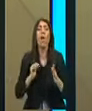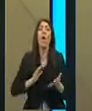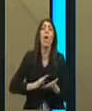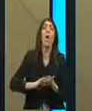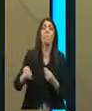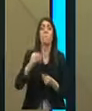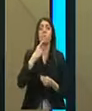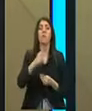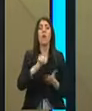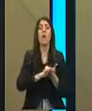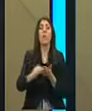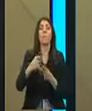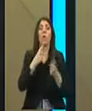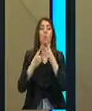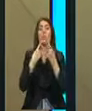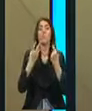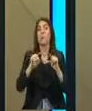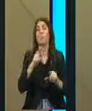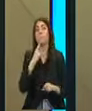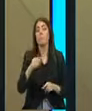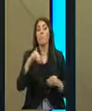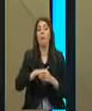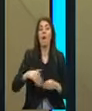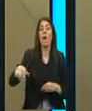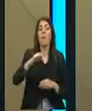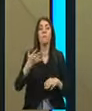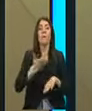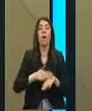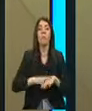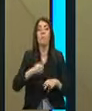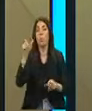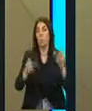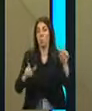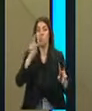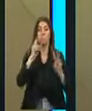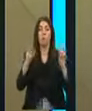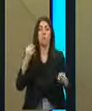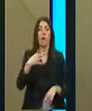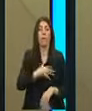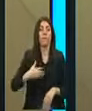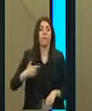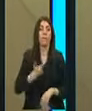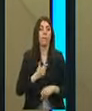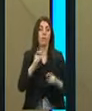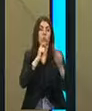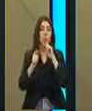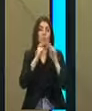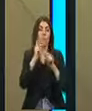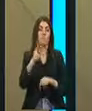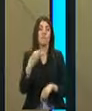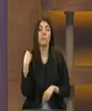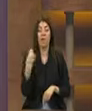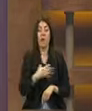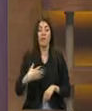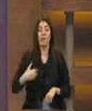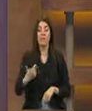siyaset üretilebilecek, yeni söylemler üretilebilecek ve partilerin pozisyonları ortaya çıkacak. Neticede anayasa bir toplumsal sözleşmeye dayanır. Yeni anayasaya